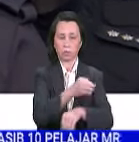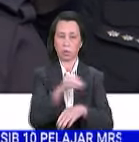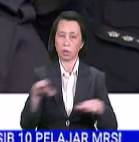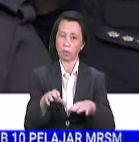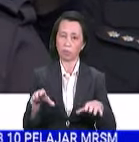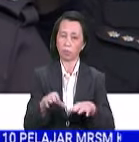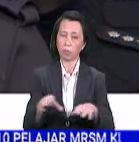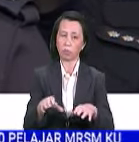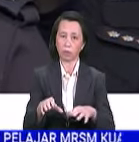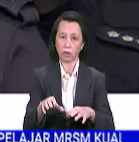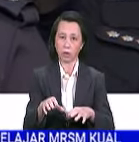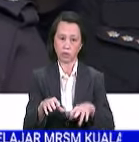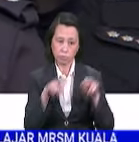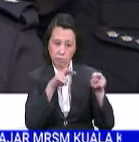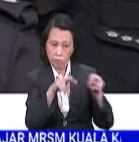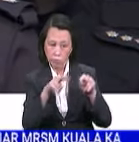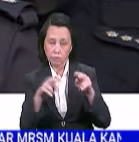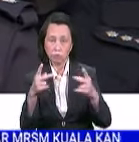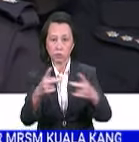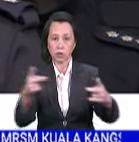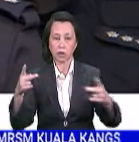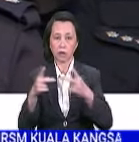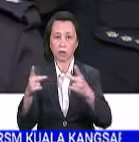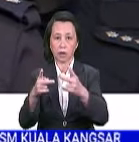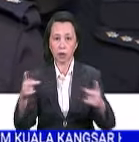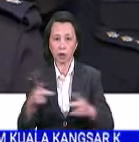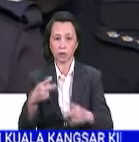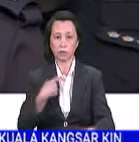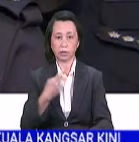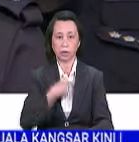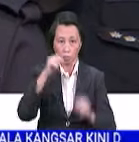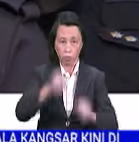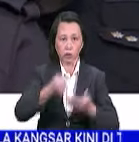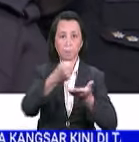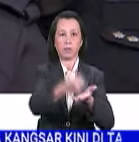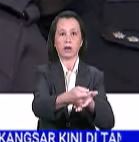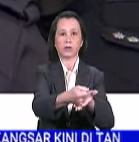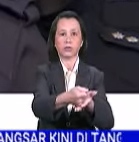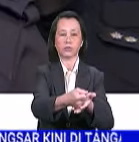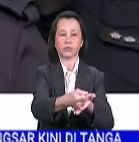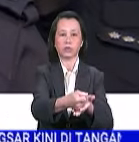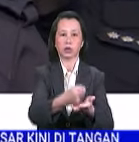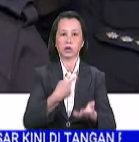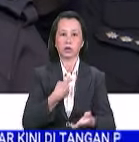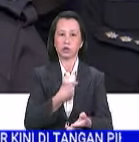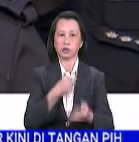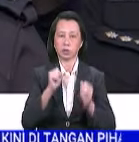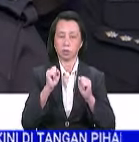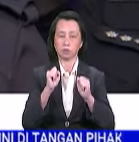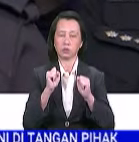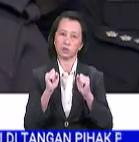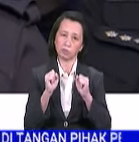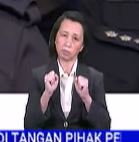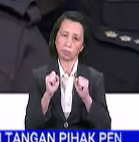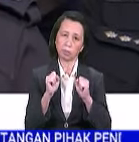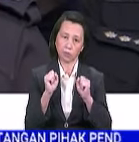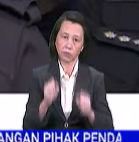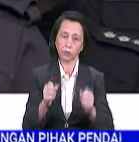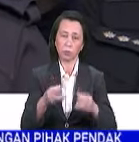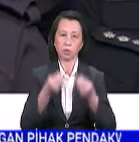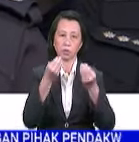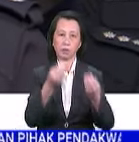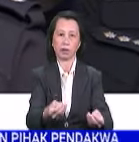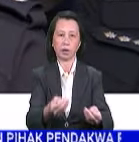membuat penelitian di kawasan-kawasan yang kita boleh bantu, yang kita boleh